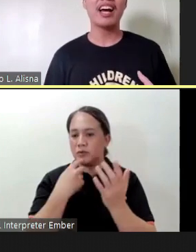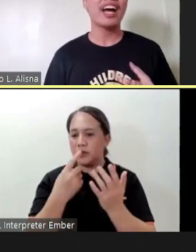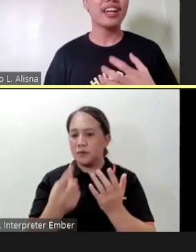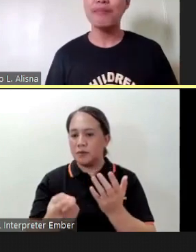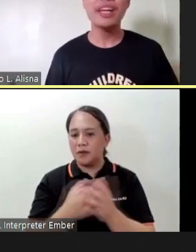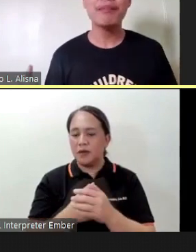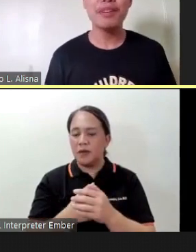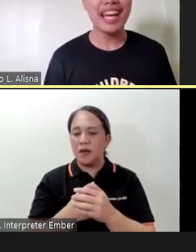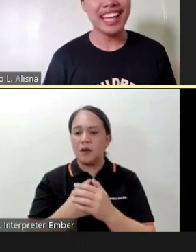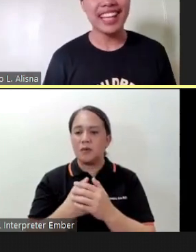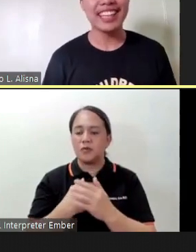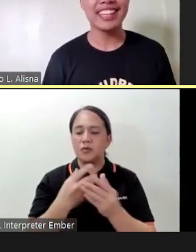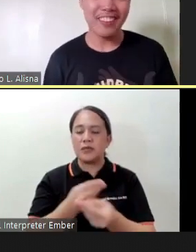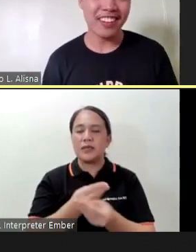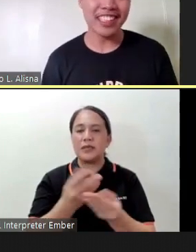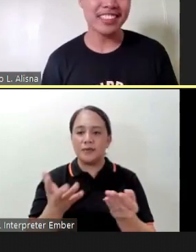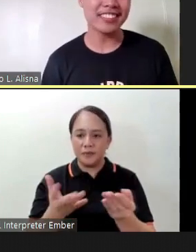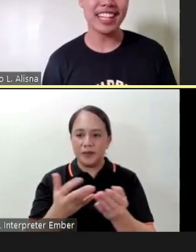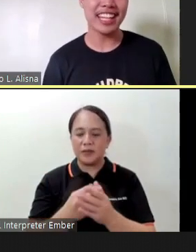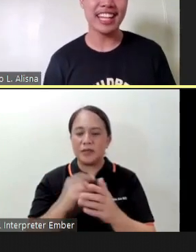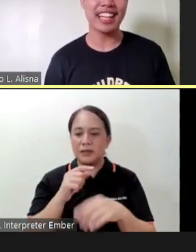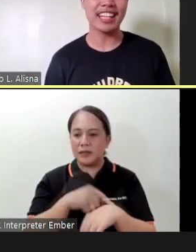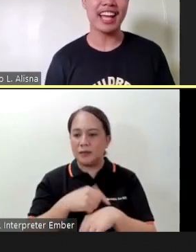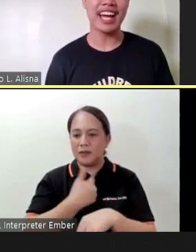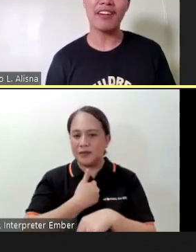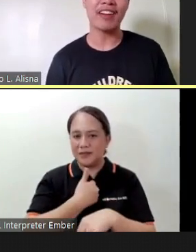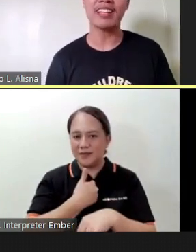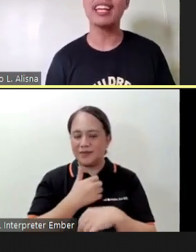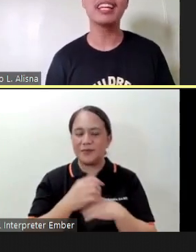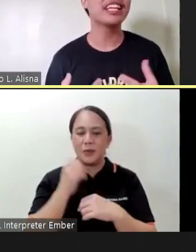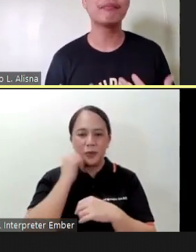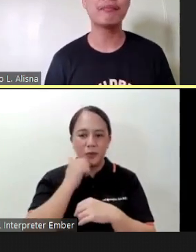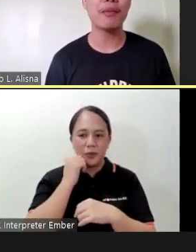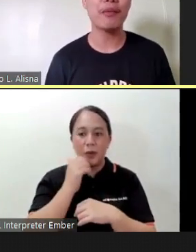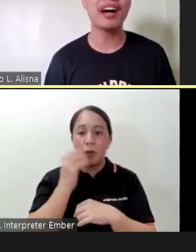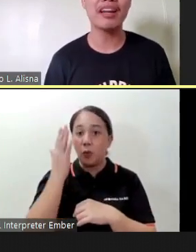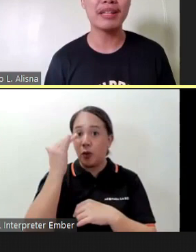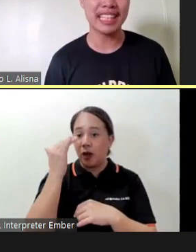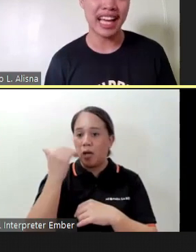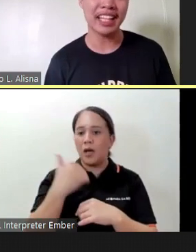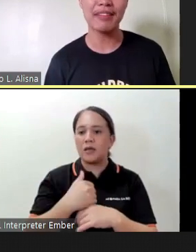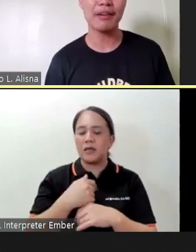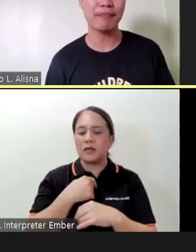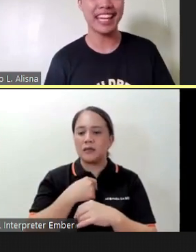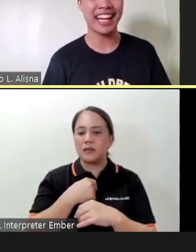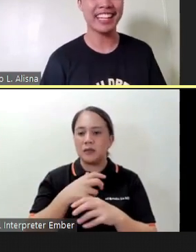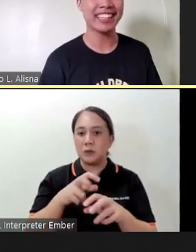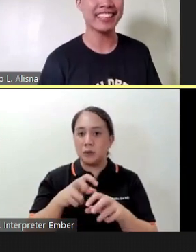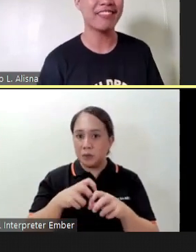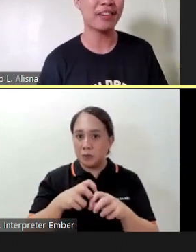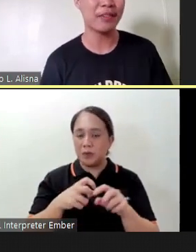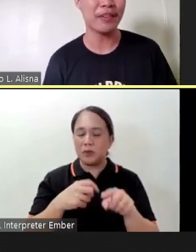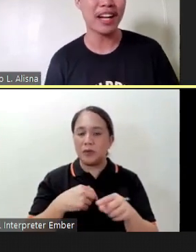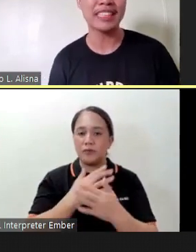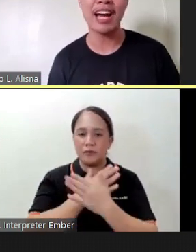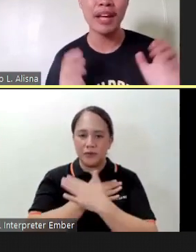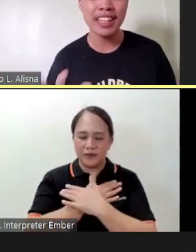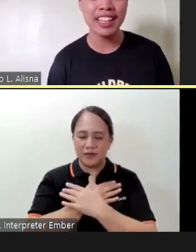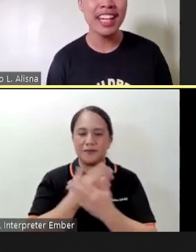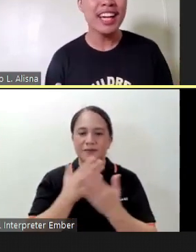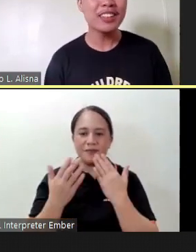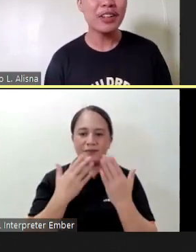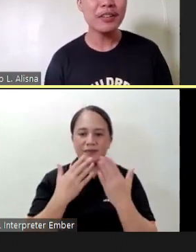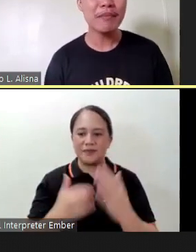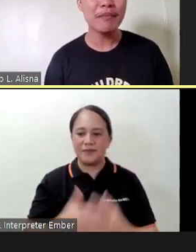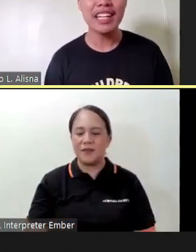yun bigyan po natin ng oras yung sarili natin araw araw dahil hindi naman po kalabisan na magpahinga yun lamang po maraming salamat